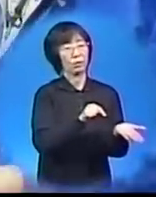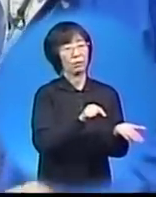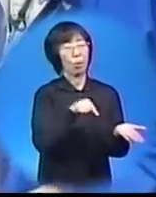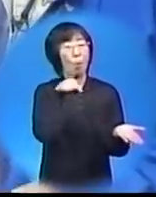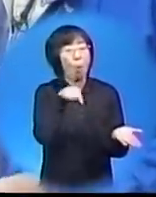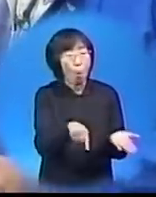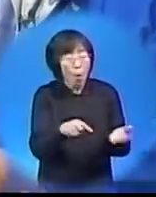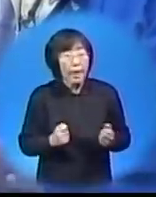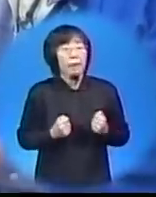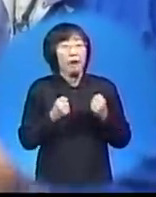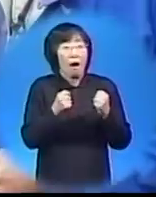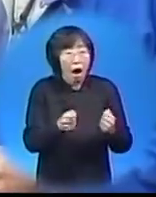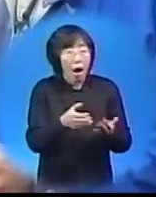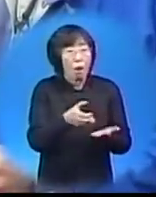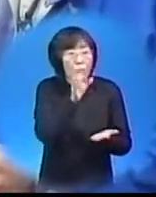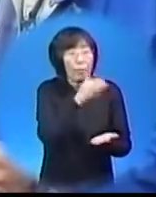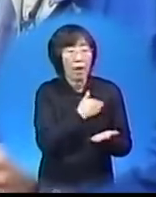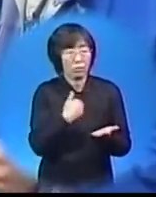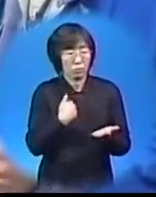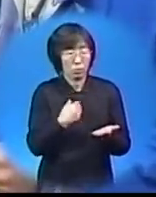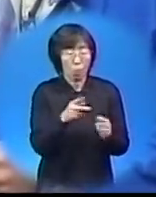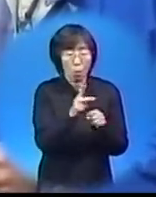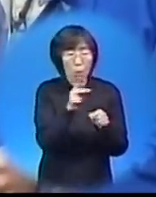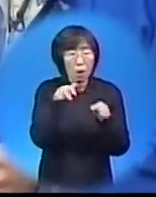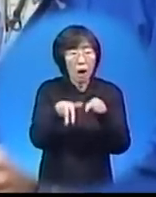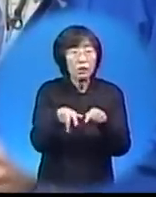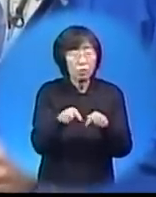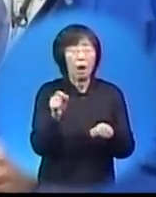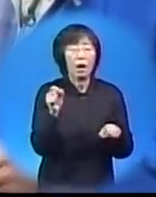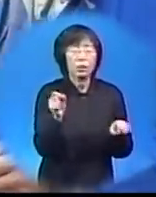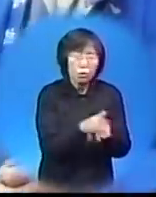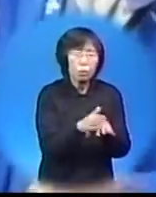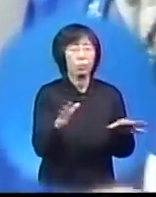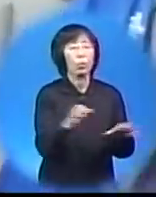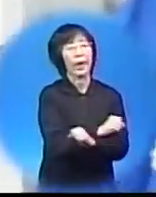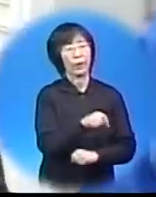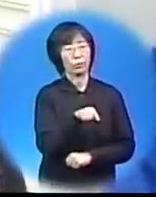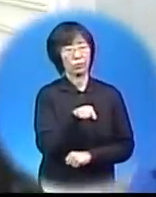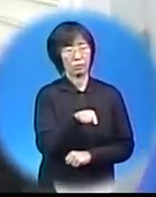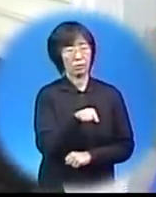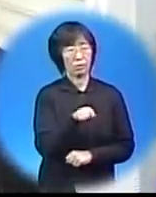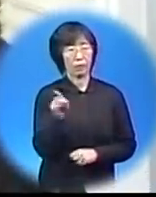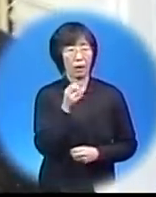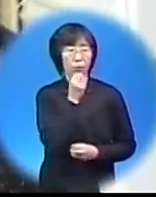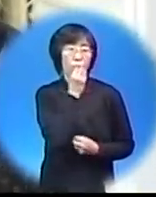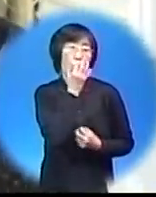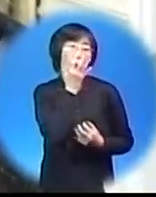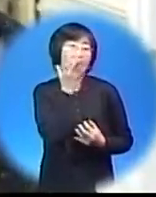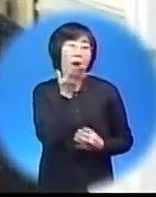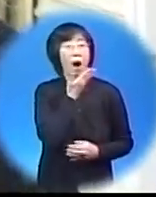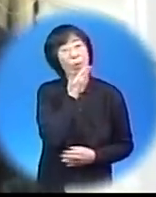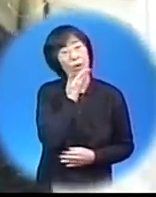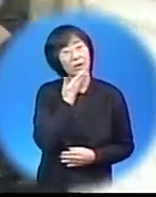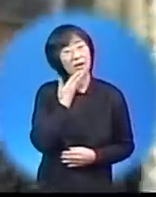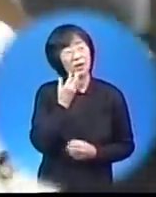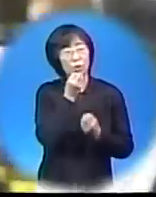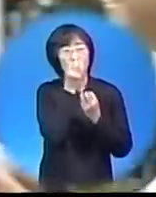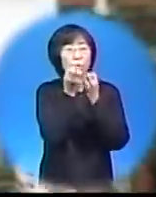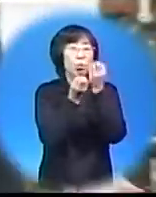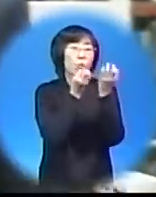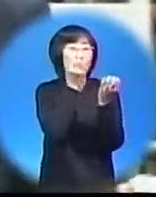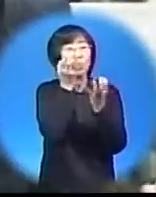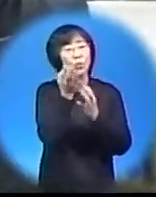ないようなお酒ですね。このガスはすぐに抜けてしまいますんで、 すごい口の中でふわーって広がって、 そうですね、そうですね、 美味しい、